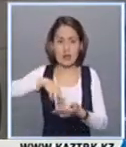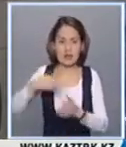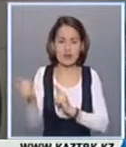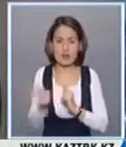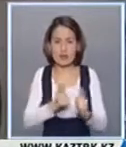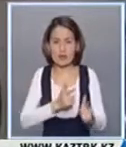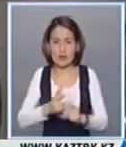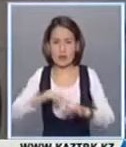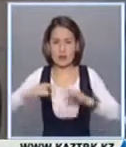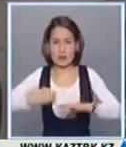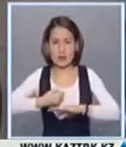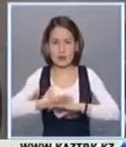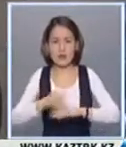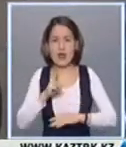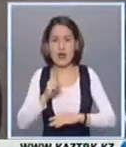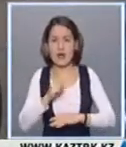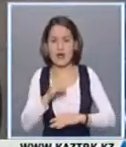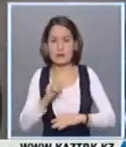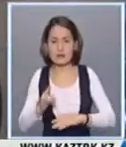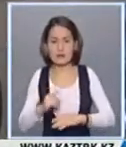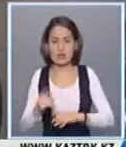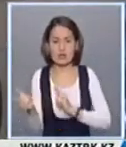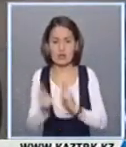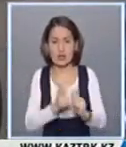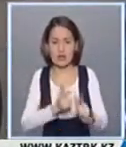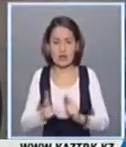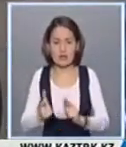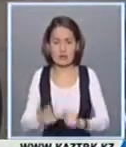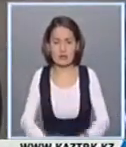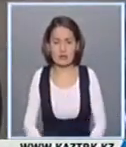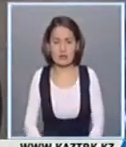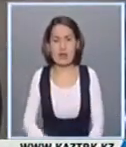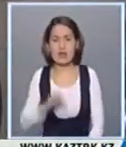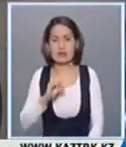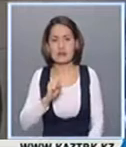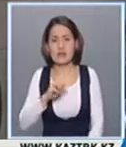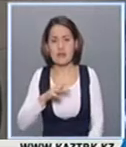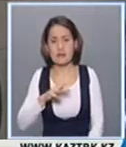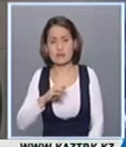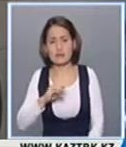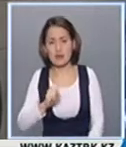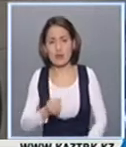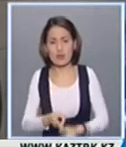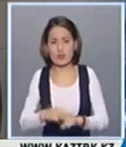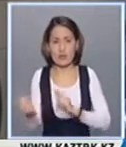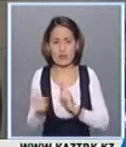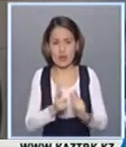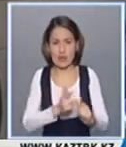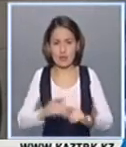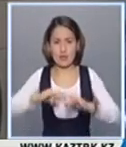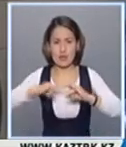жентіміз бар, қазымыз бар, өзбек нелерімізден үйренген самсаларымыз бар. Сол дайындықты